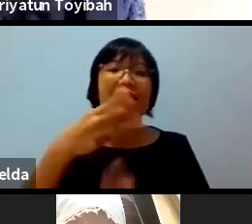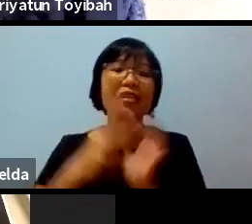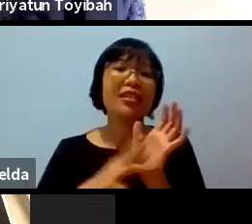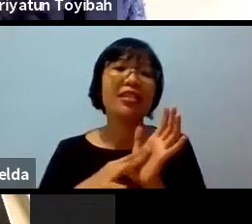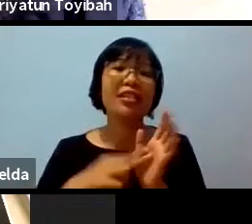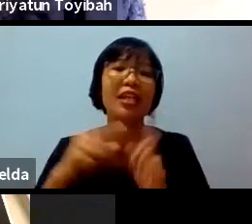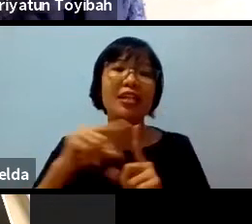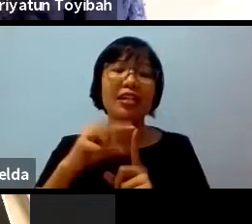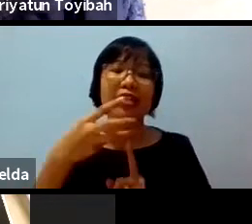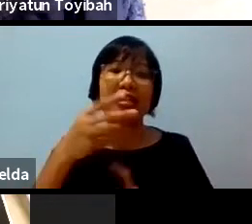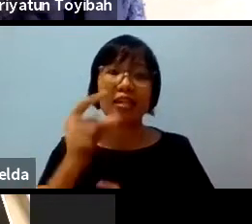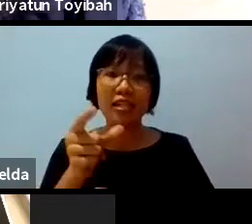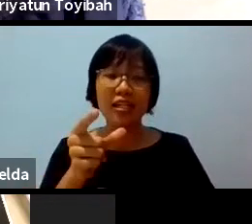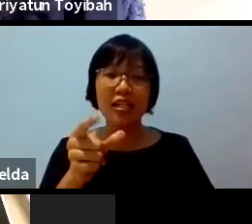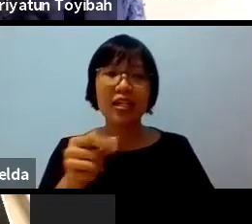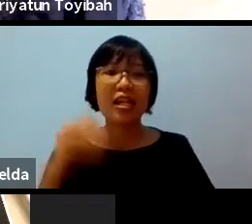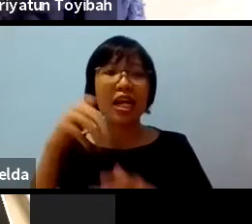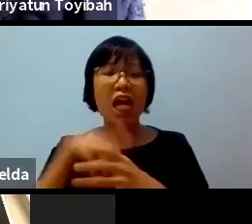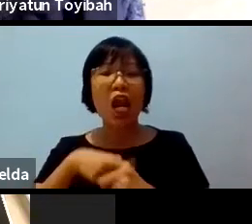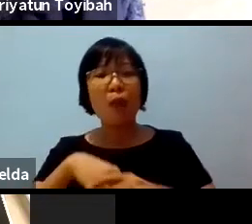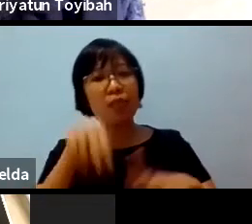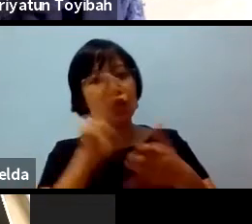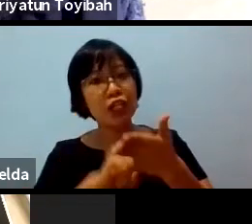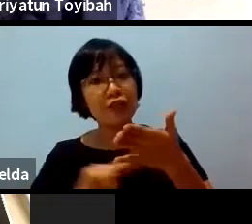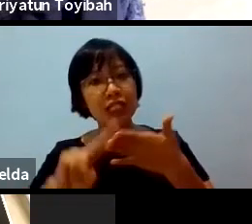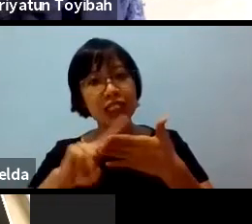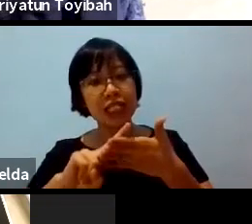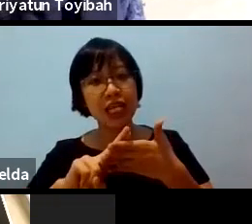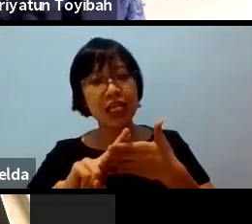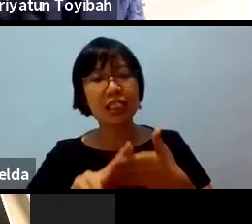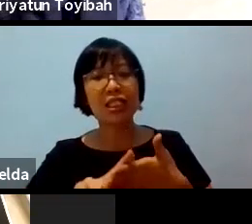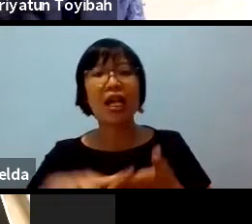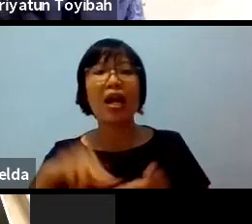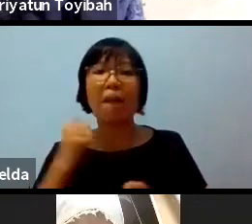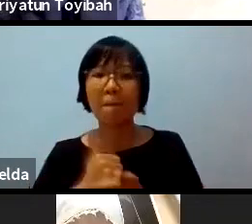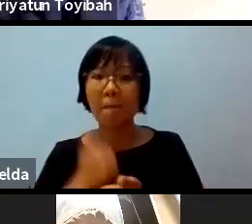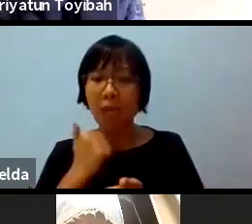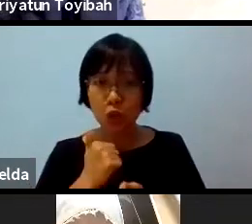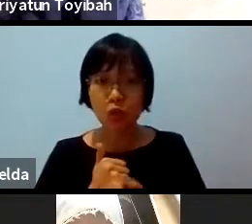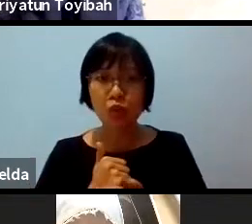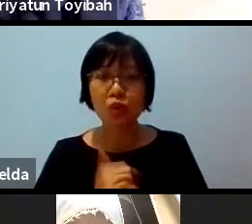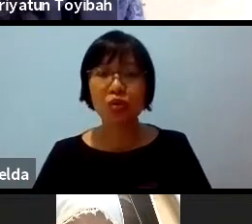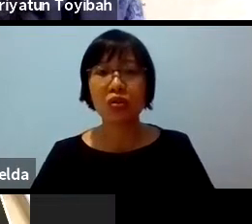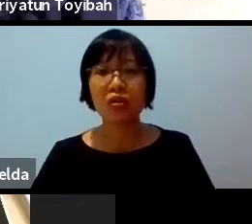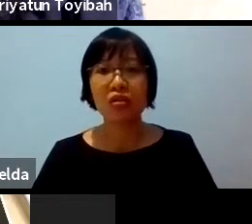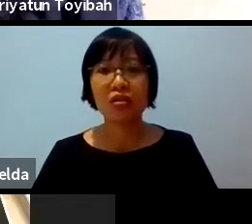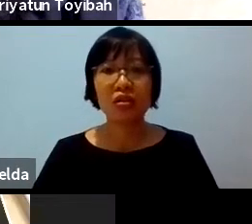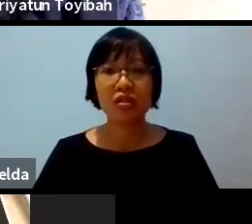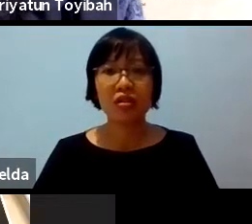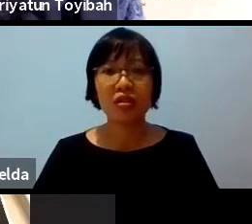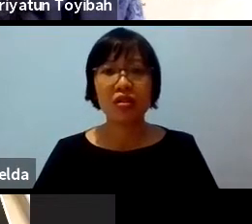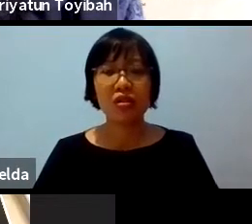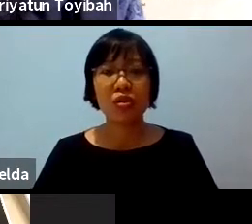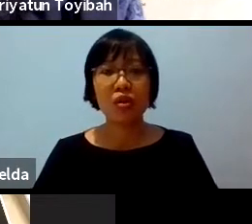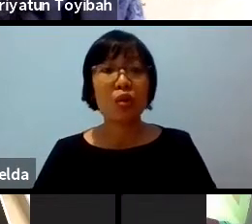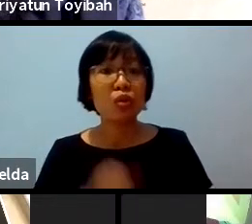bukan untuk ya kami perempuan juga ini, tapi hanya untuk menjaga harmonisasi kehidupan, karena di